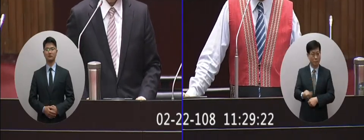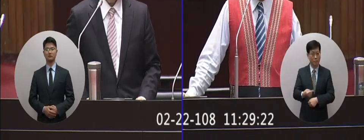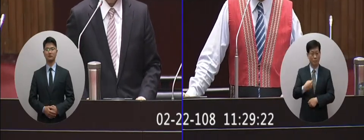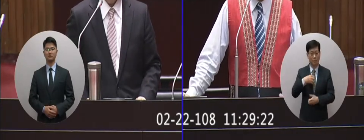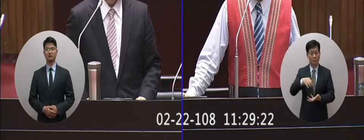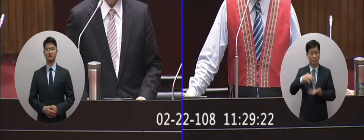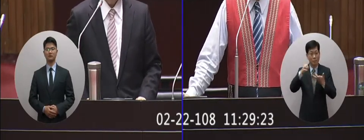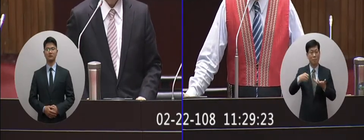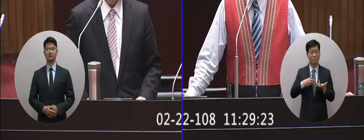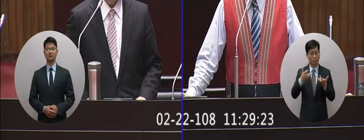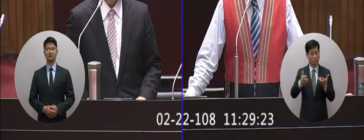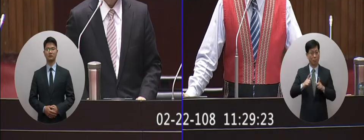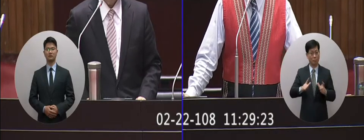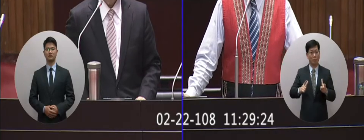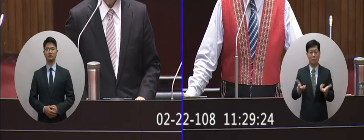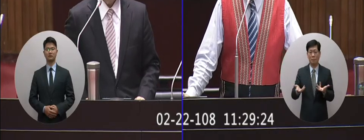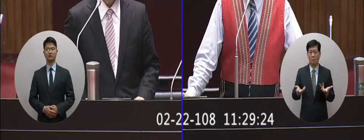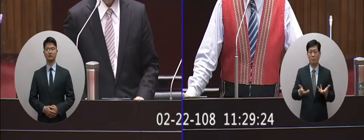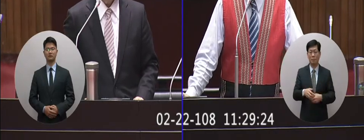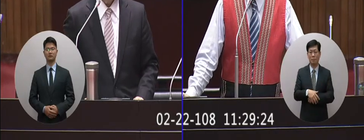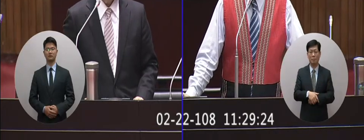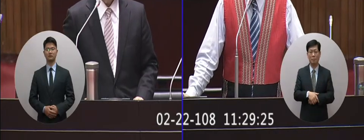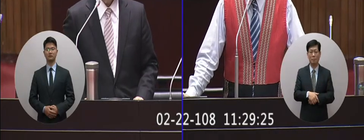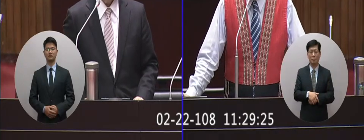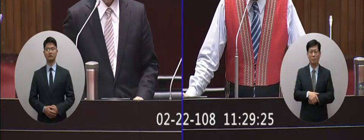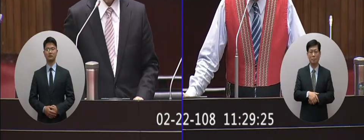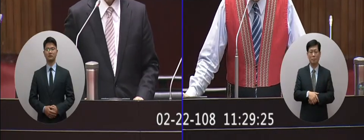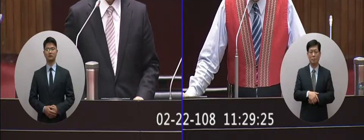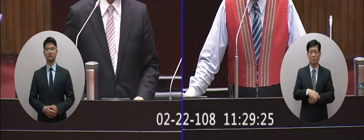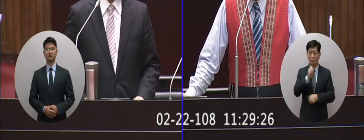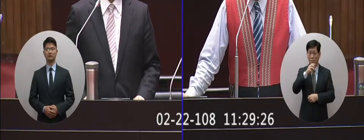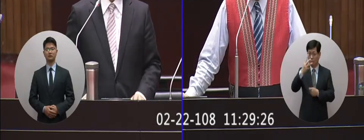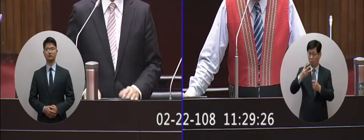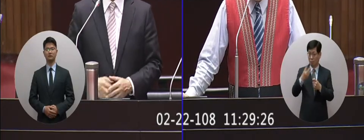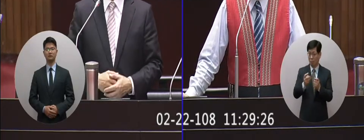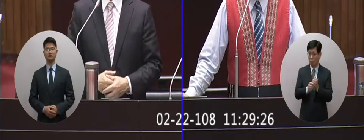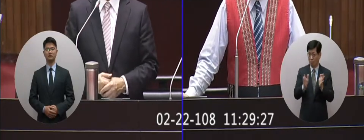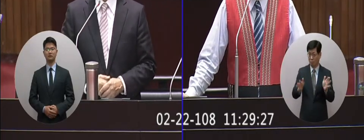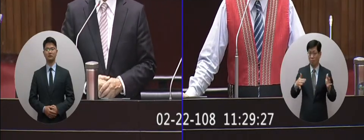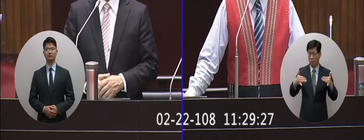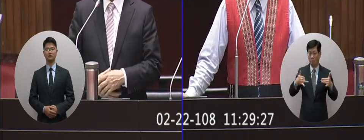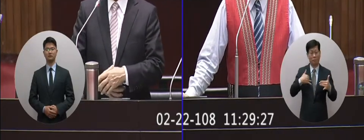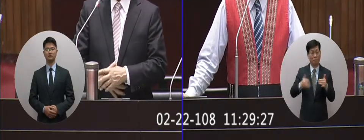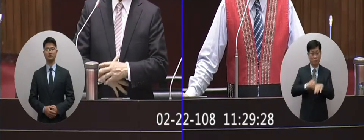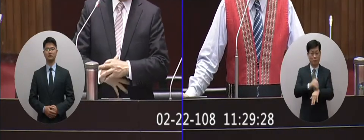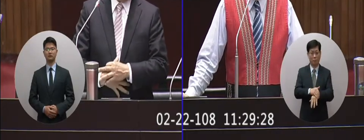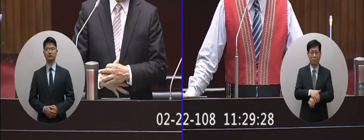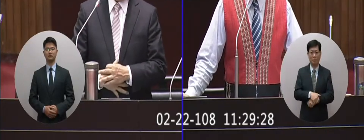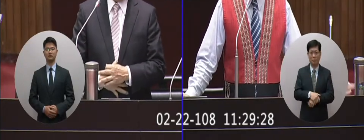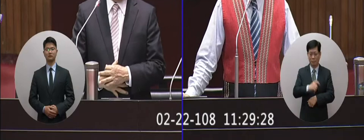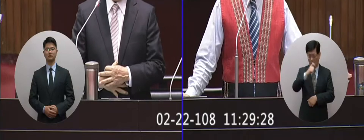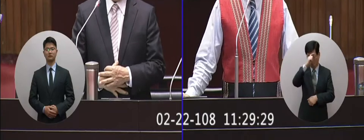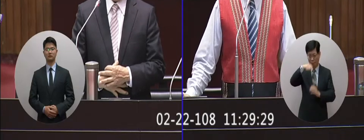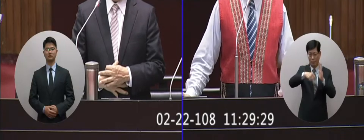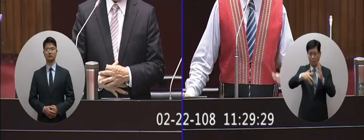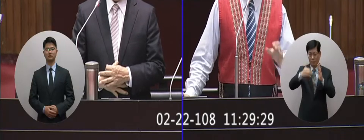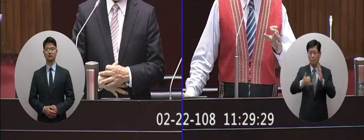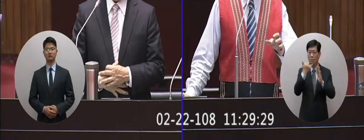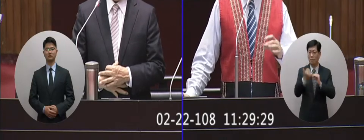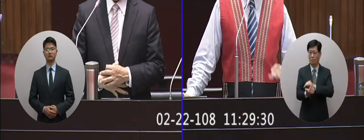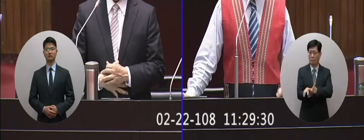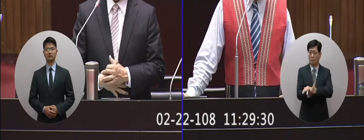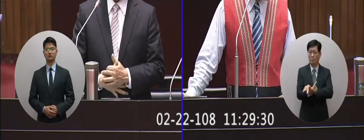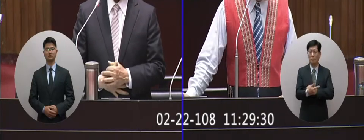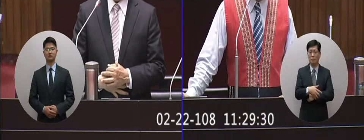要提的这些重大的议题啊，都是这三年来没有完成的部分，希望院长啊